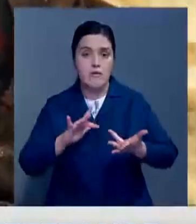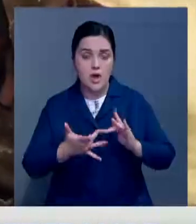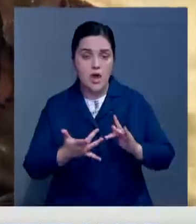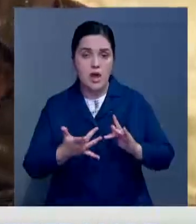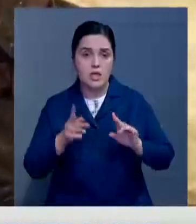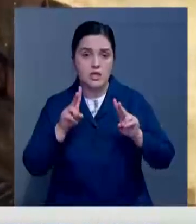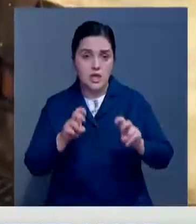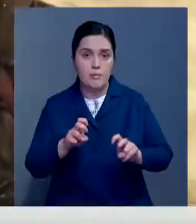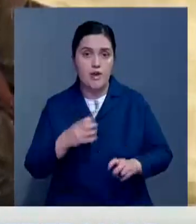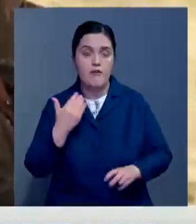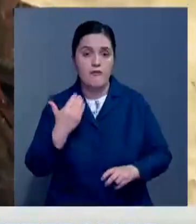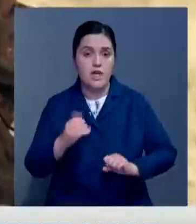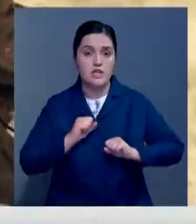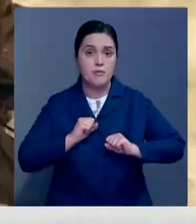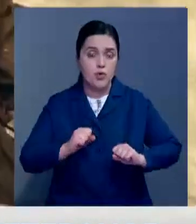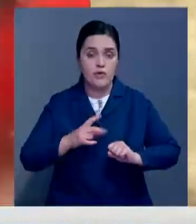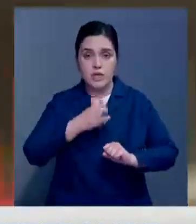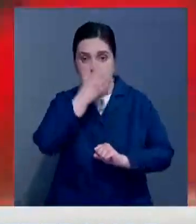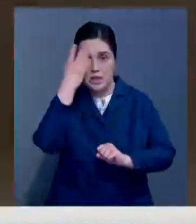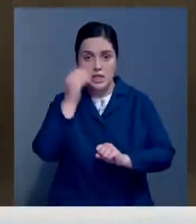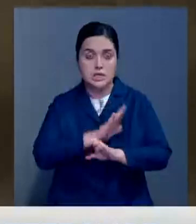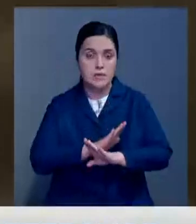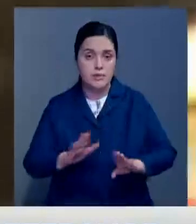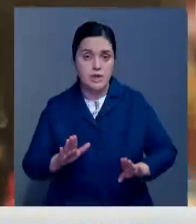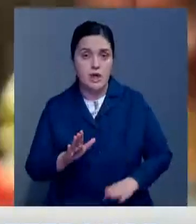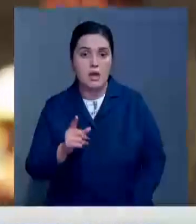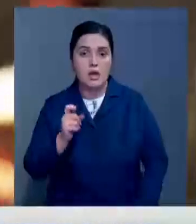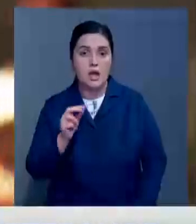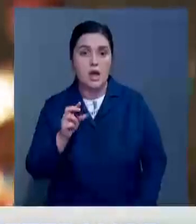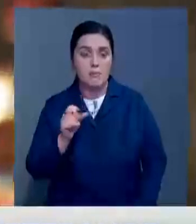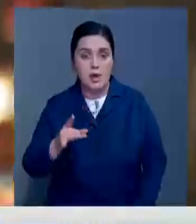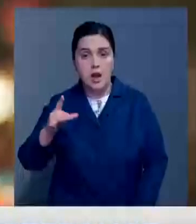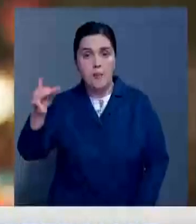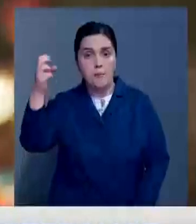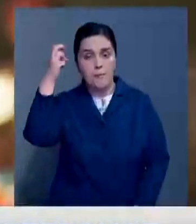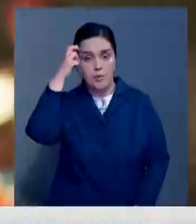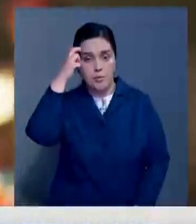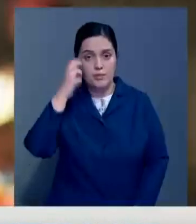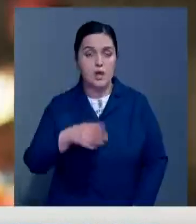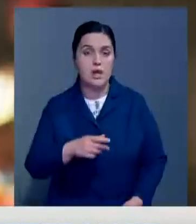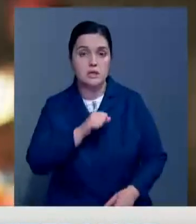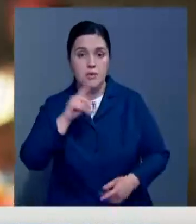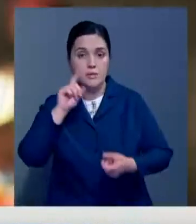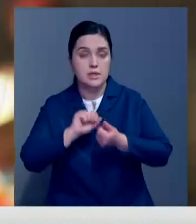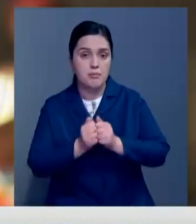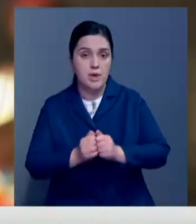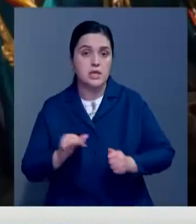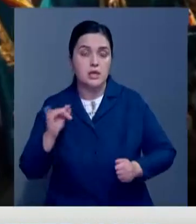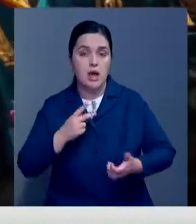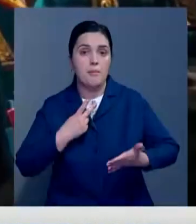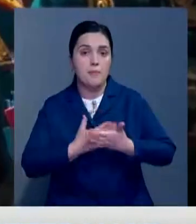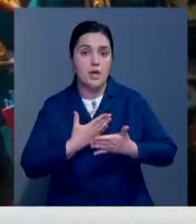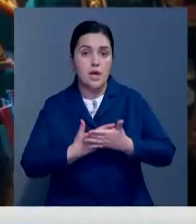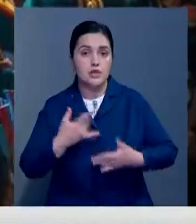социальных сетях с хэштегом ваши подвиги не забыты и хабар помнит напомню самые запоминающиеся